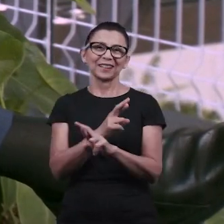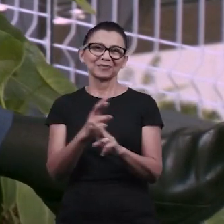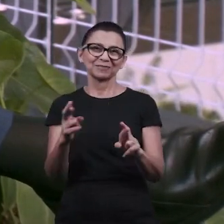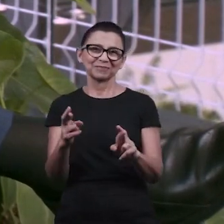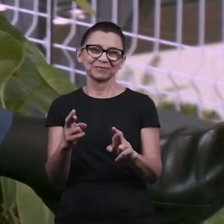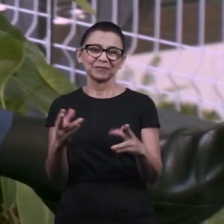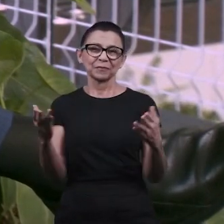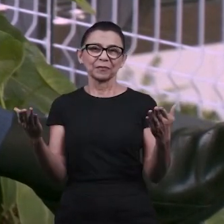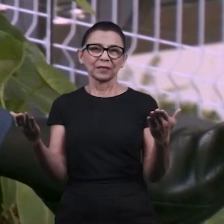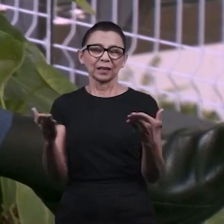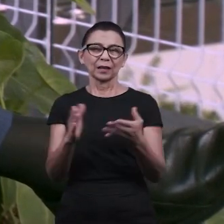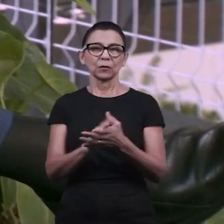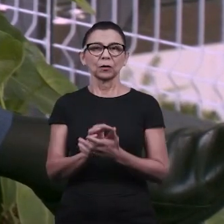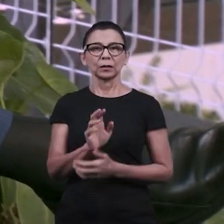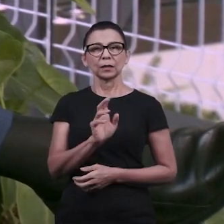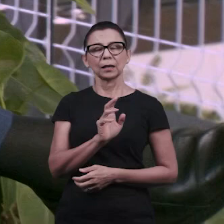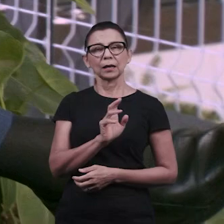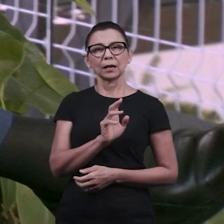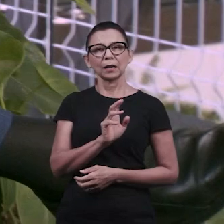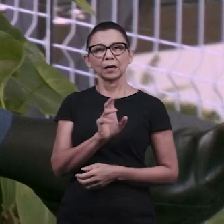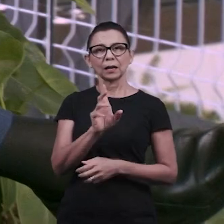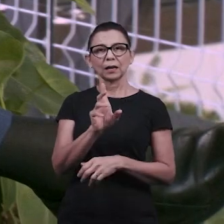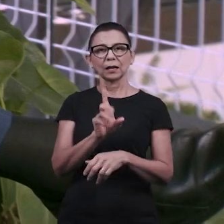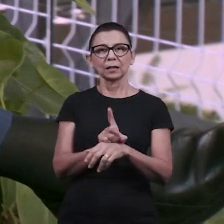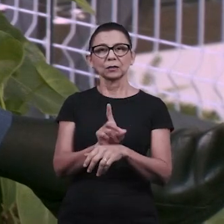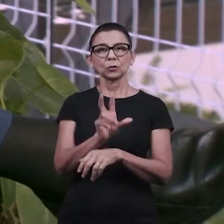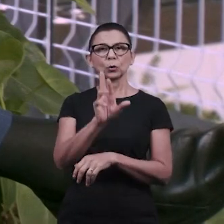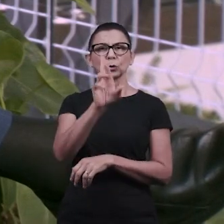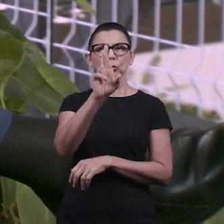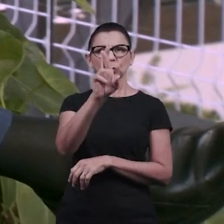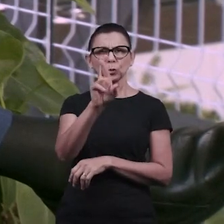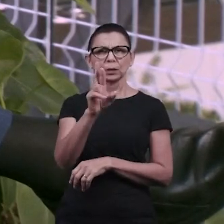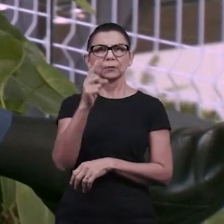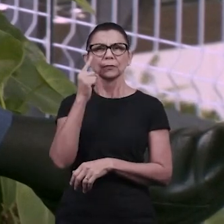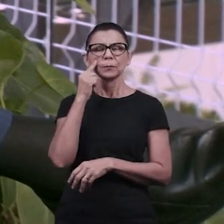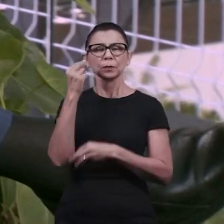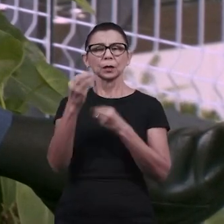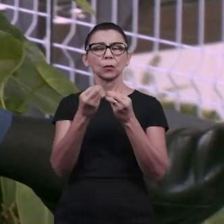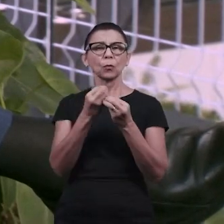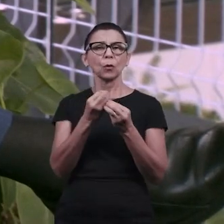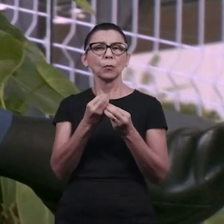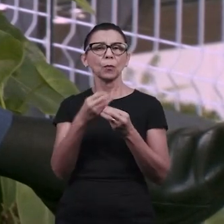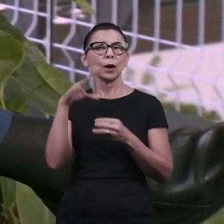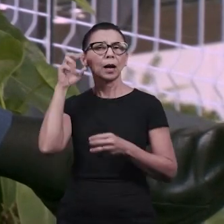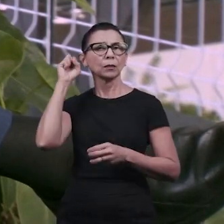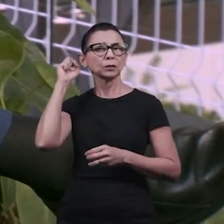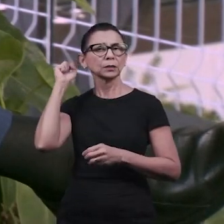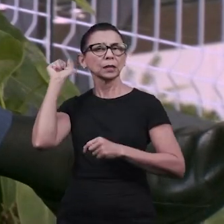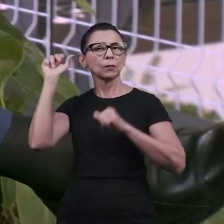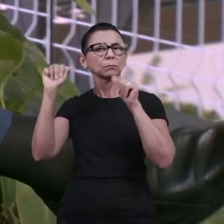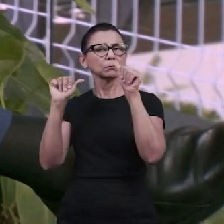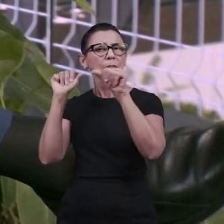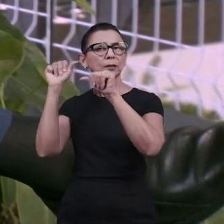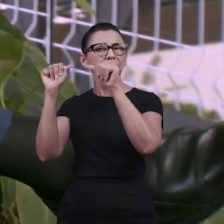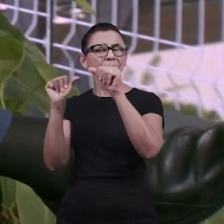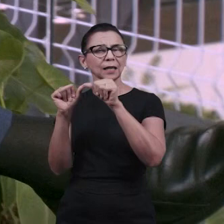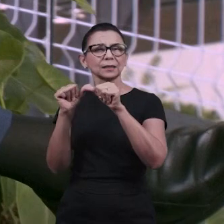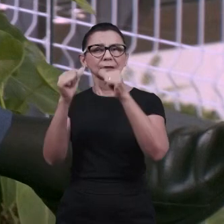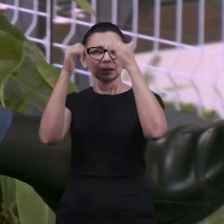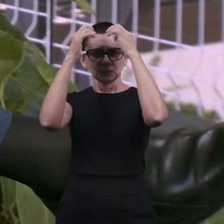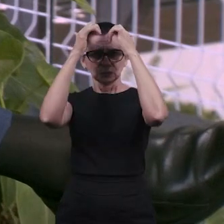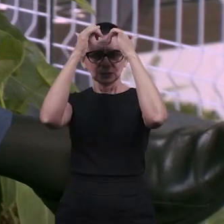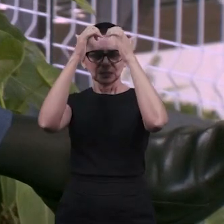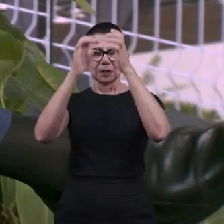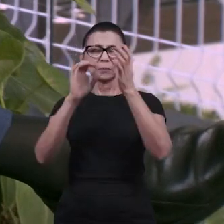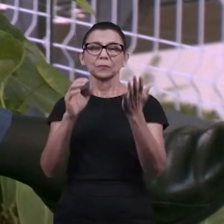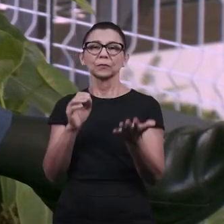le jour le jour. Aujourd'hui, la docteure Marie-Amine nous parlera comment se passe le processus d'audition. Cette présentation va nous faire